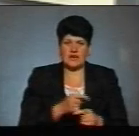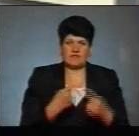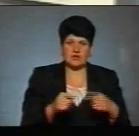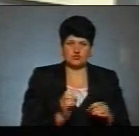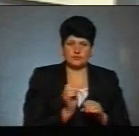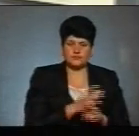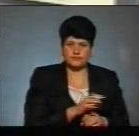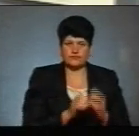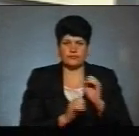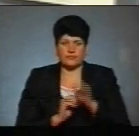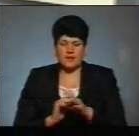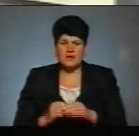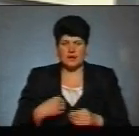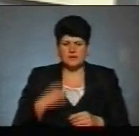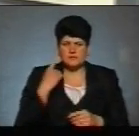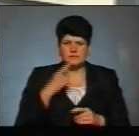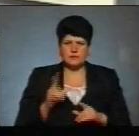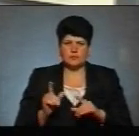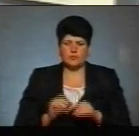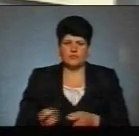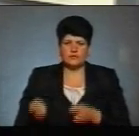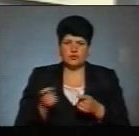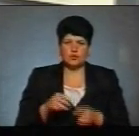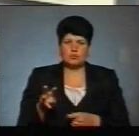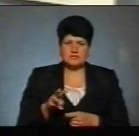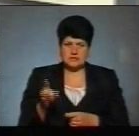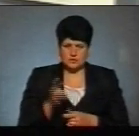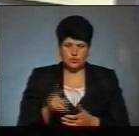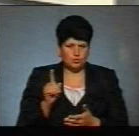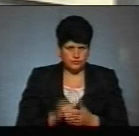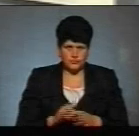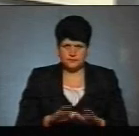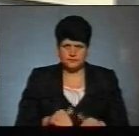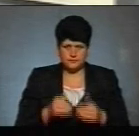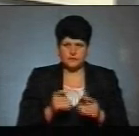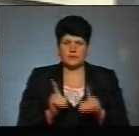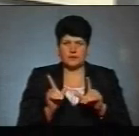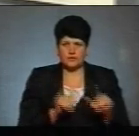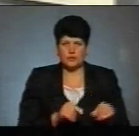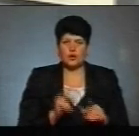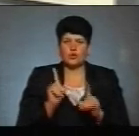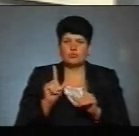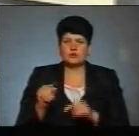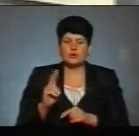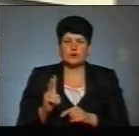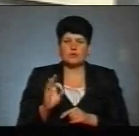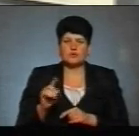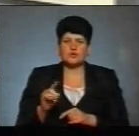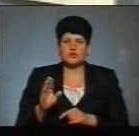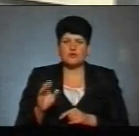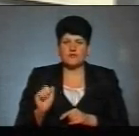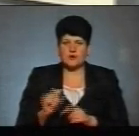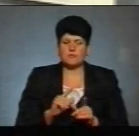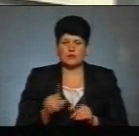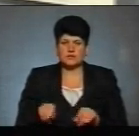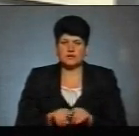думаю, що, звичайно, що обладнання поїде обов'язково в Монастирську районну лікарню, поїде в Козову, поїде